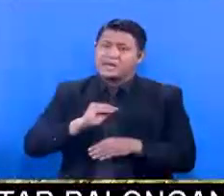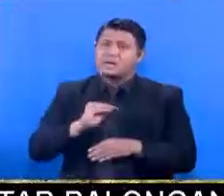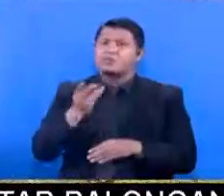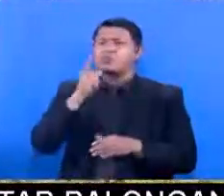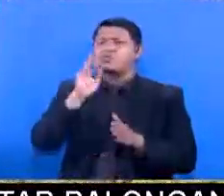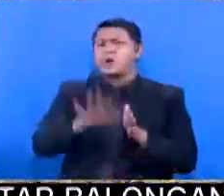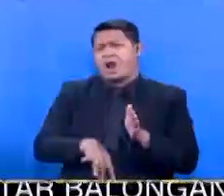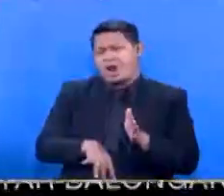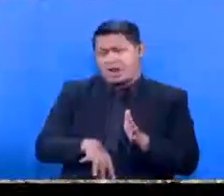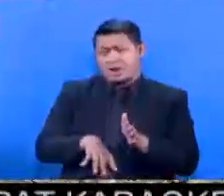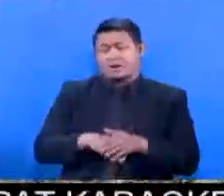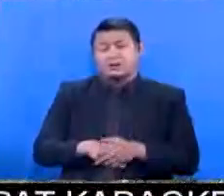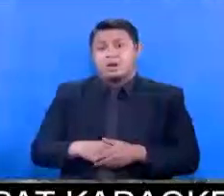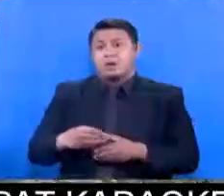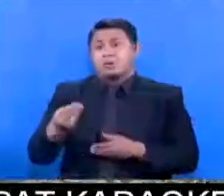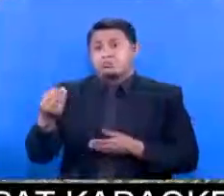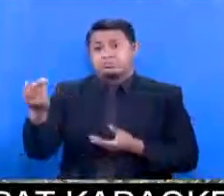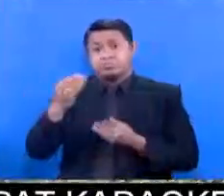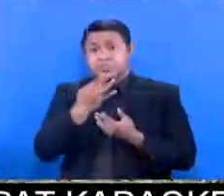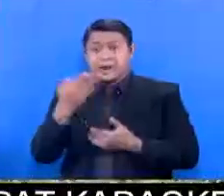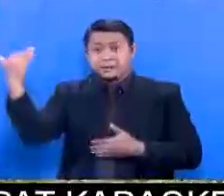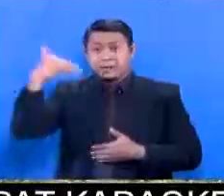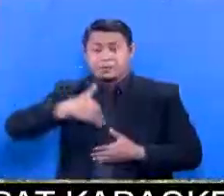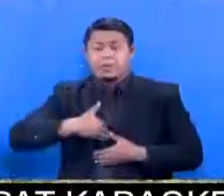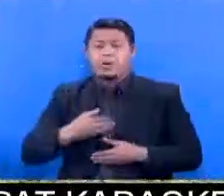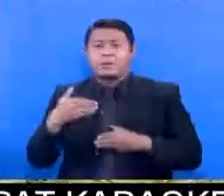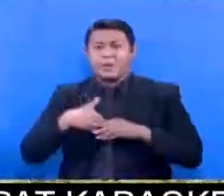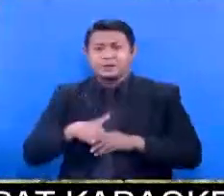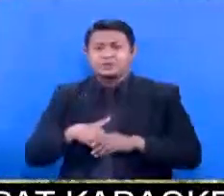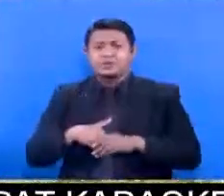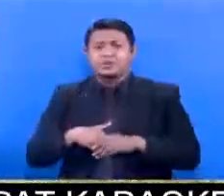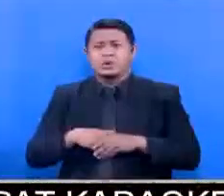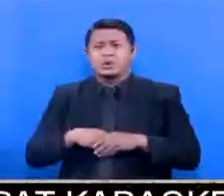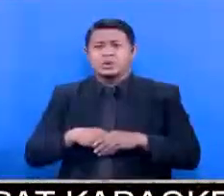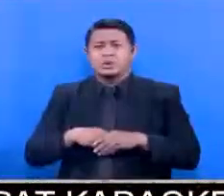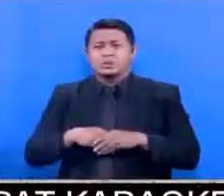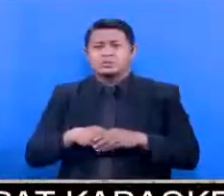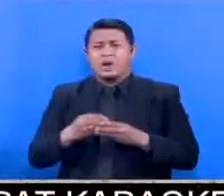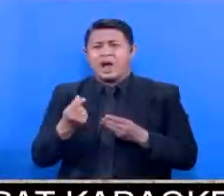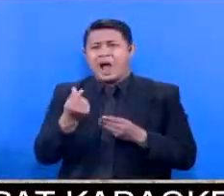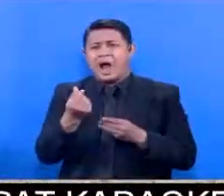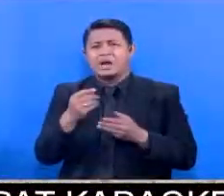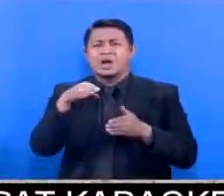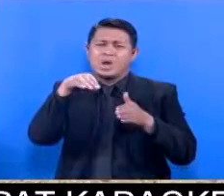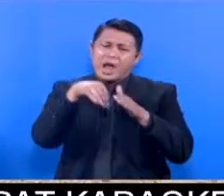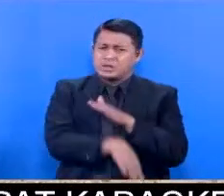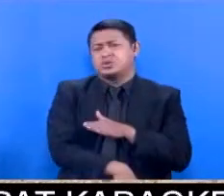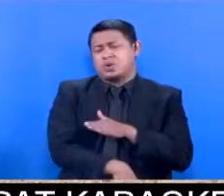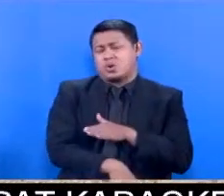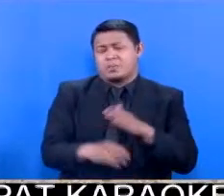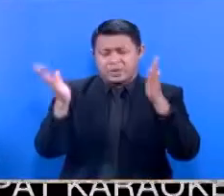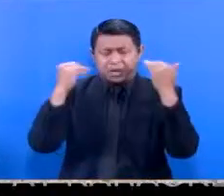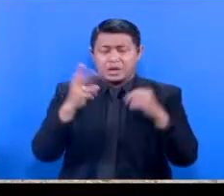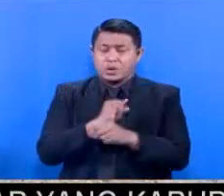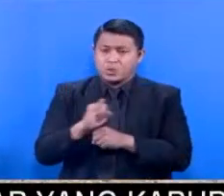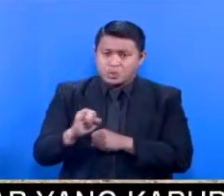produksi masuknya beras impor akan membuat disparitas harga yang semakin tinggi dan petani Kian merugi apalagi